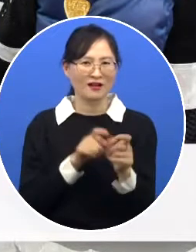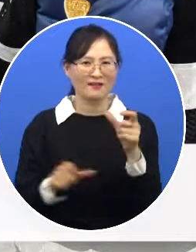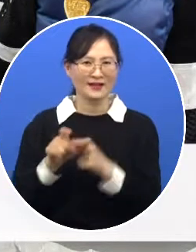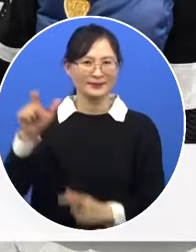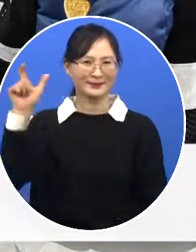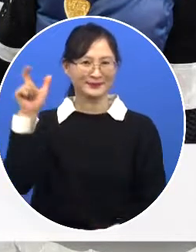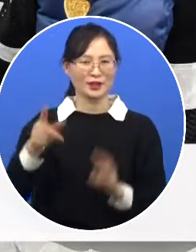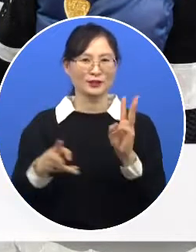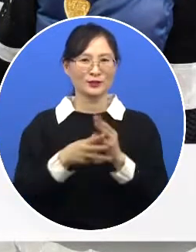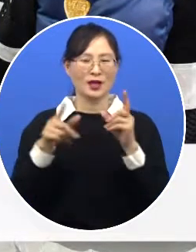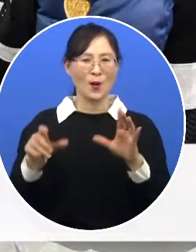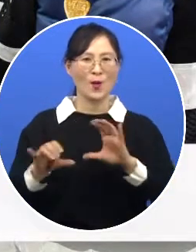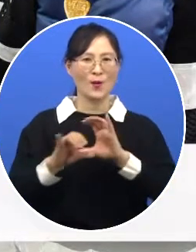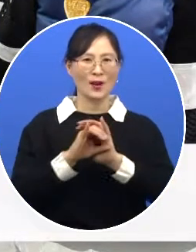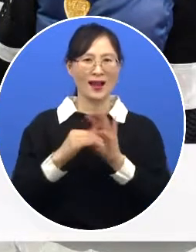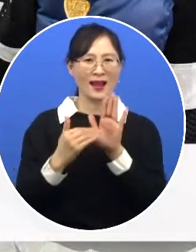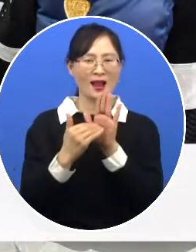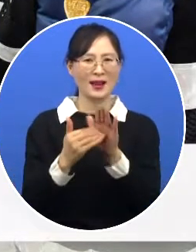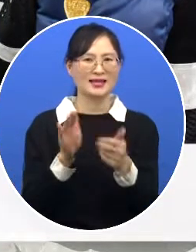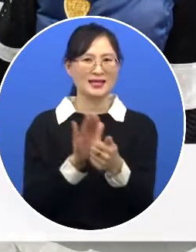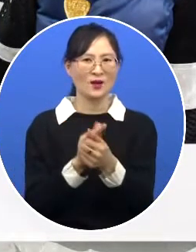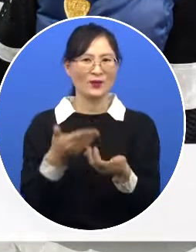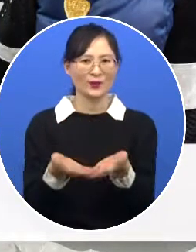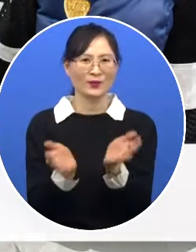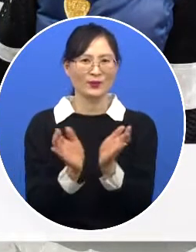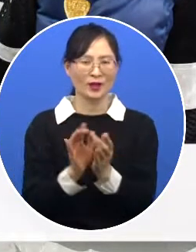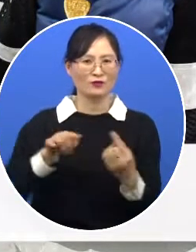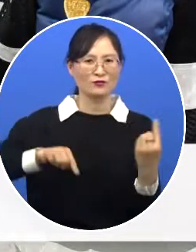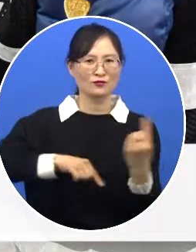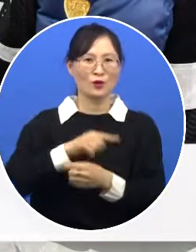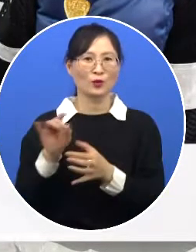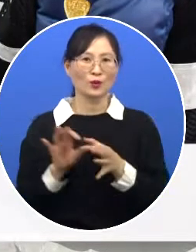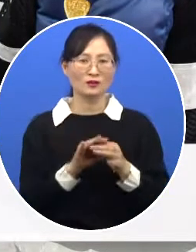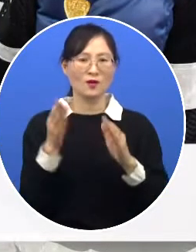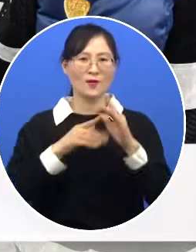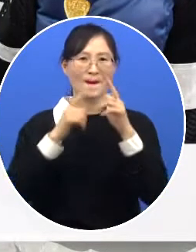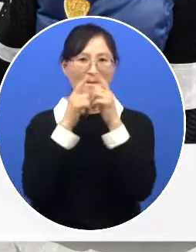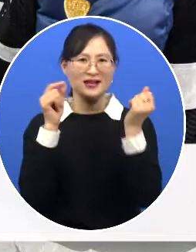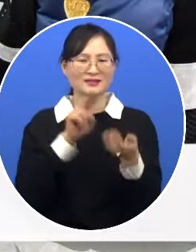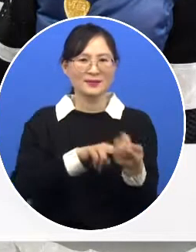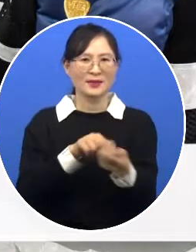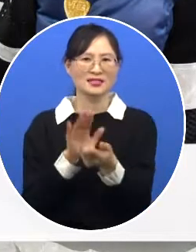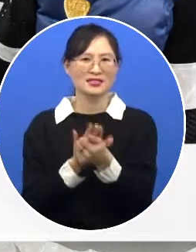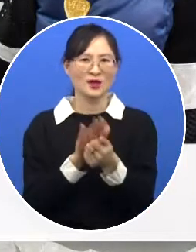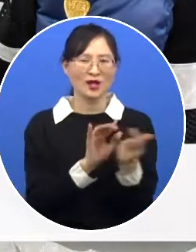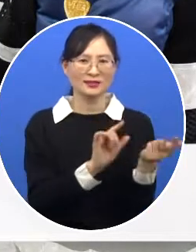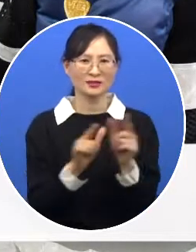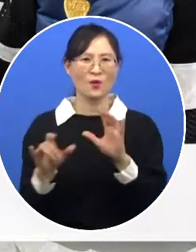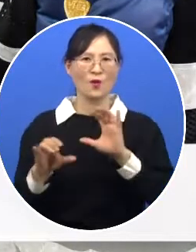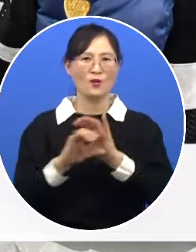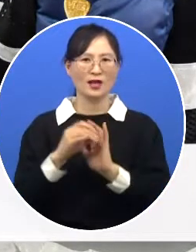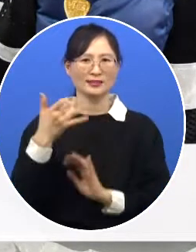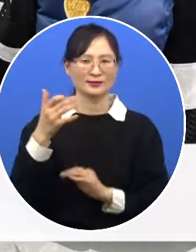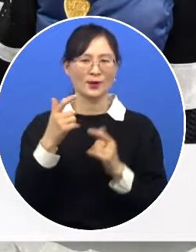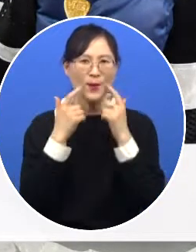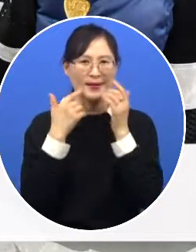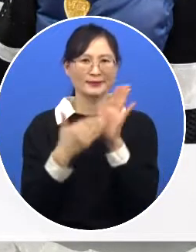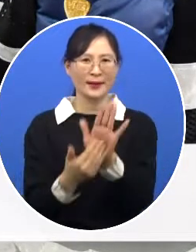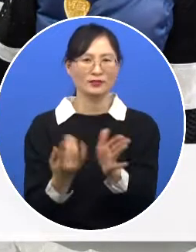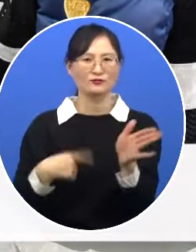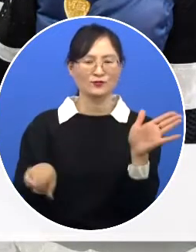강화하고 중랑구 코로나 예방지원단 운영을 통한 공적 마스크 판매 지원 등 코로나19 확산을 막기